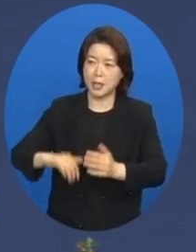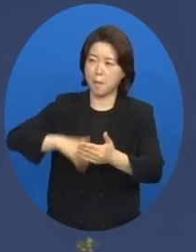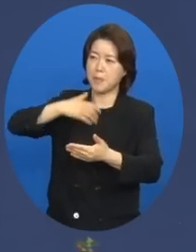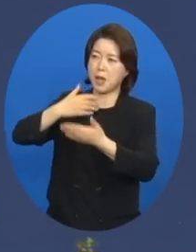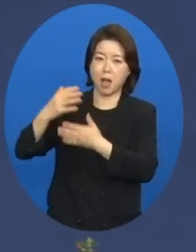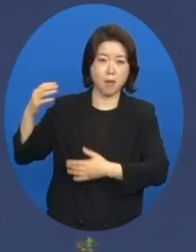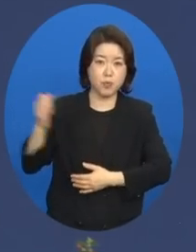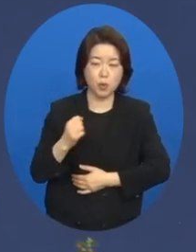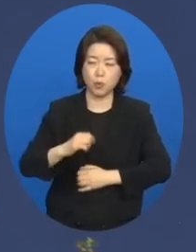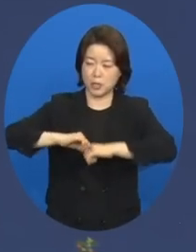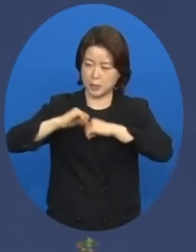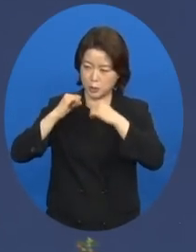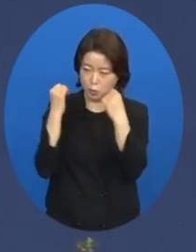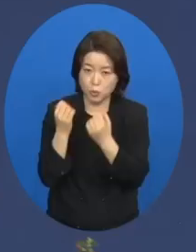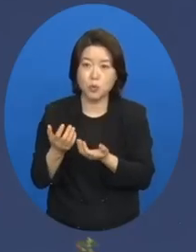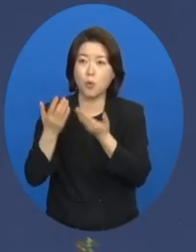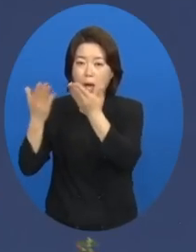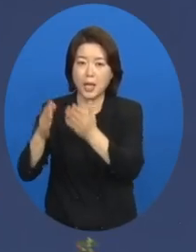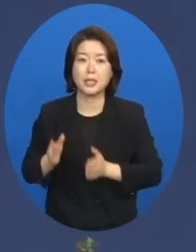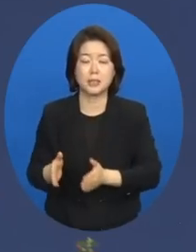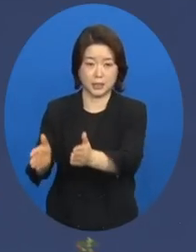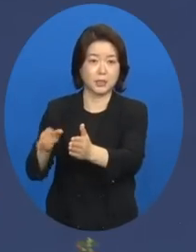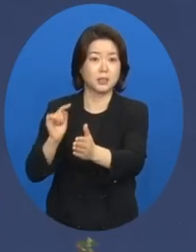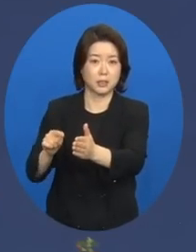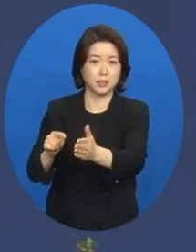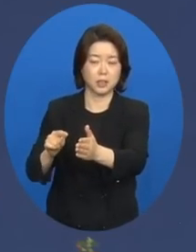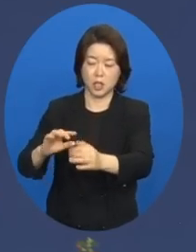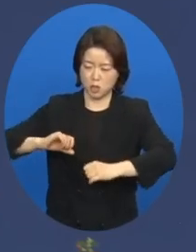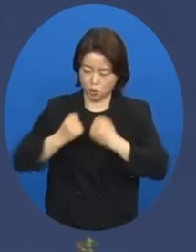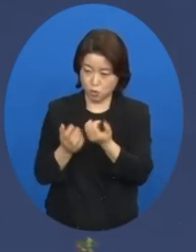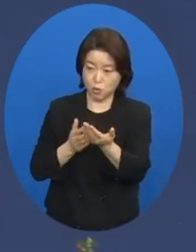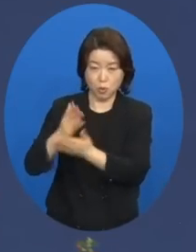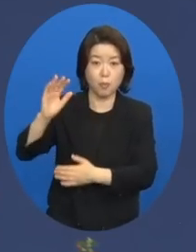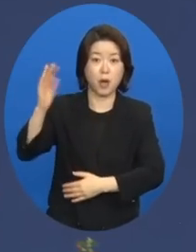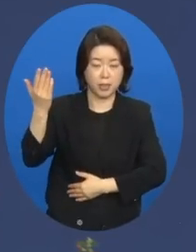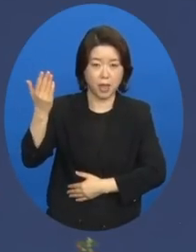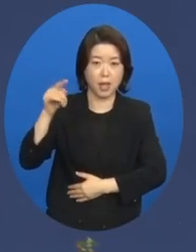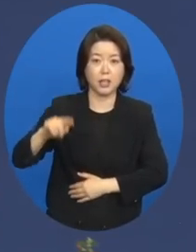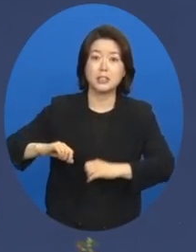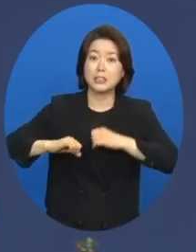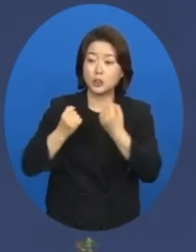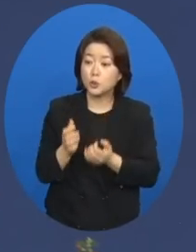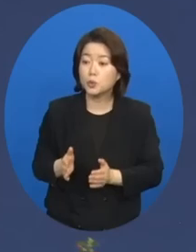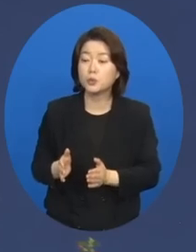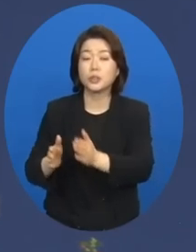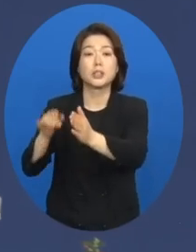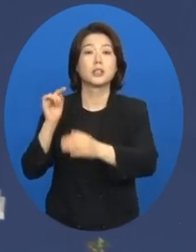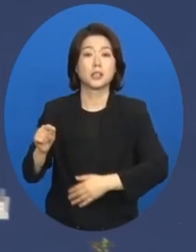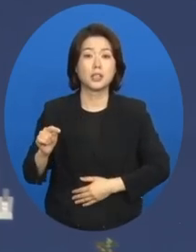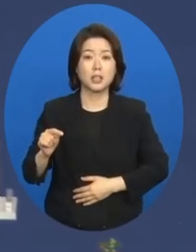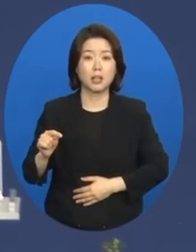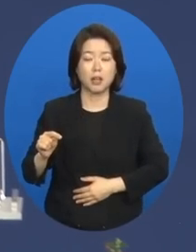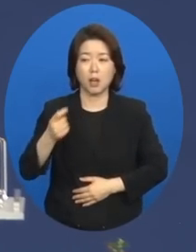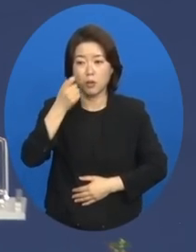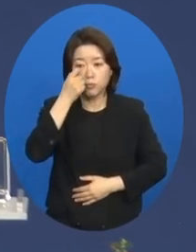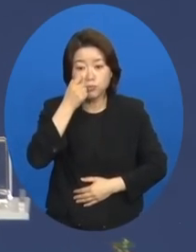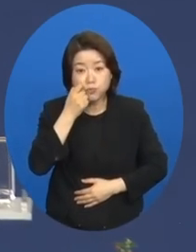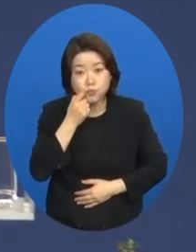감동으로 순종하는 길 순종의 전문가가 되어서 그 순종하는 길은